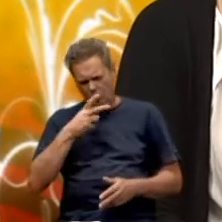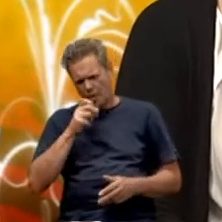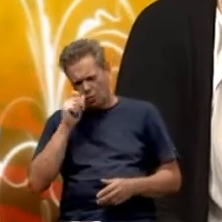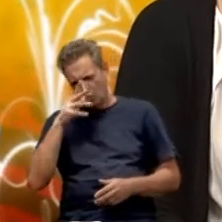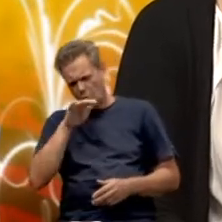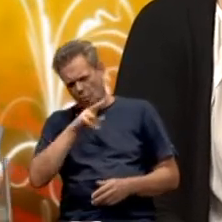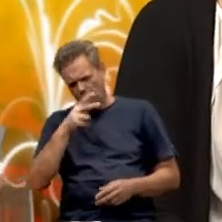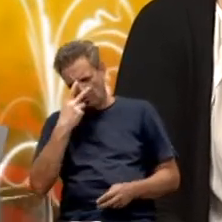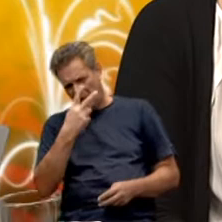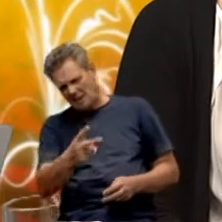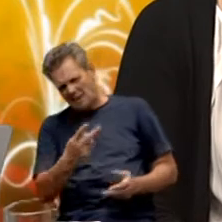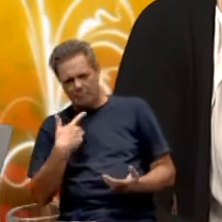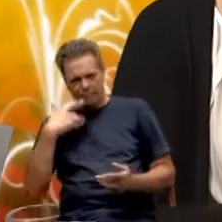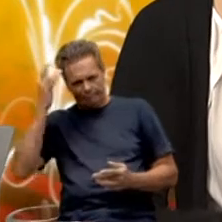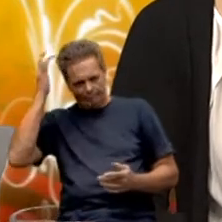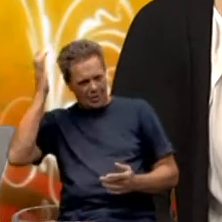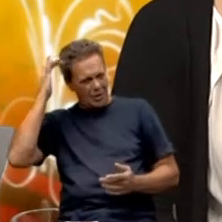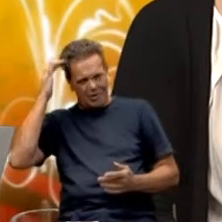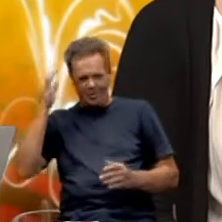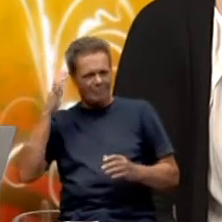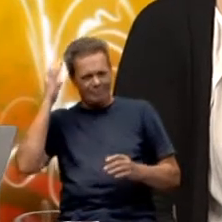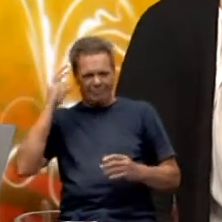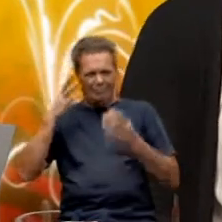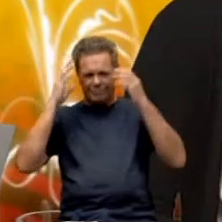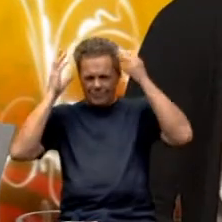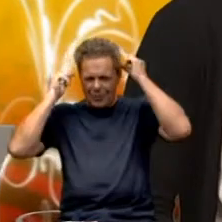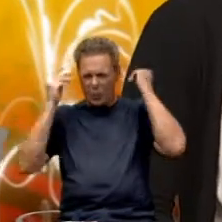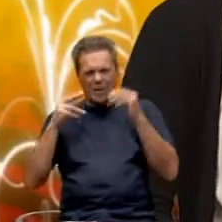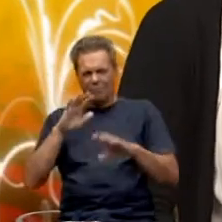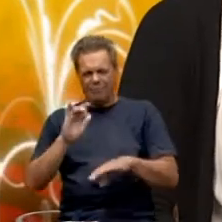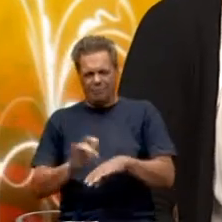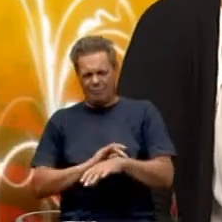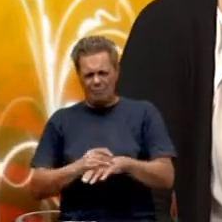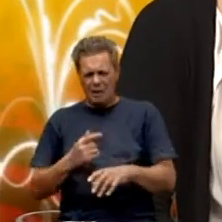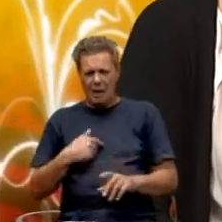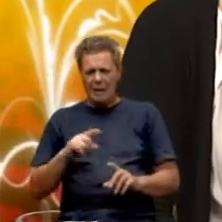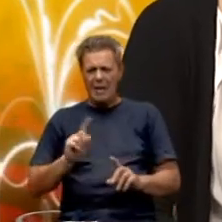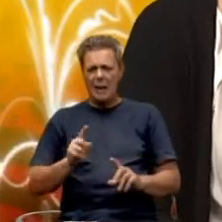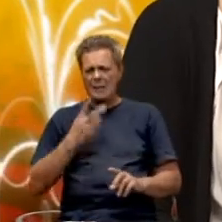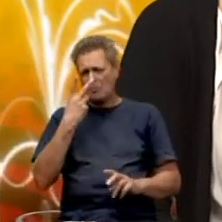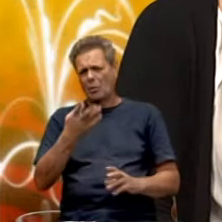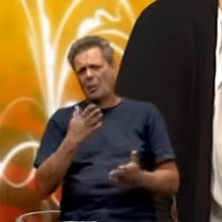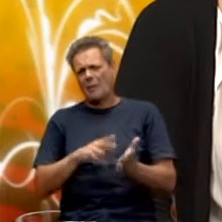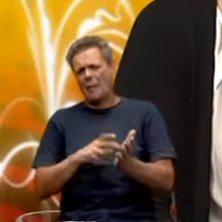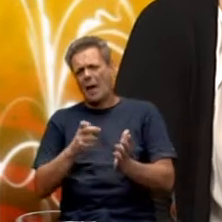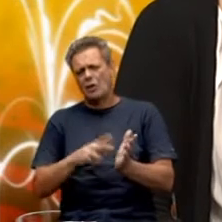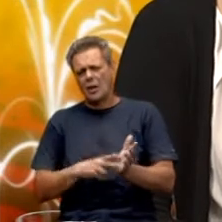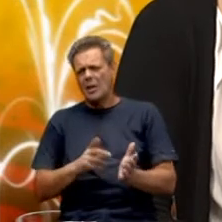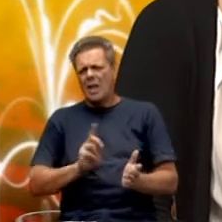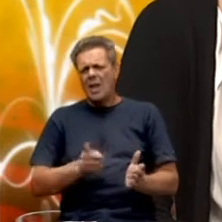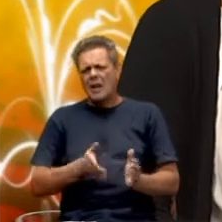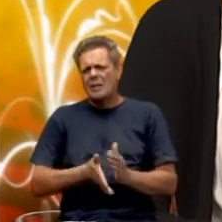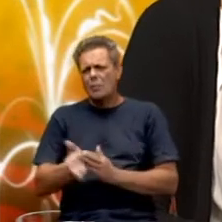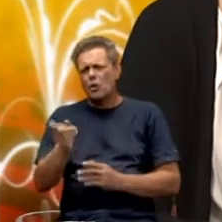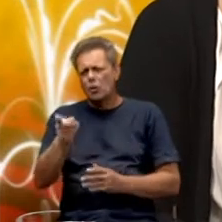bez kose. Ali s vremenom sam to prihvatila i uopće nisam to gledala na takav način. Jer vjerojatno da ja nisam prošla to što sam